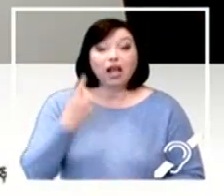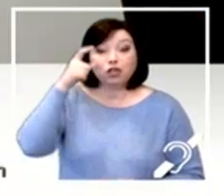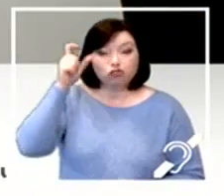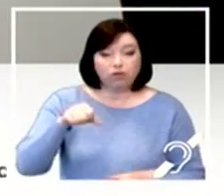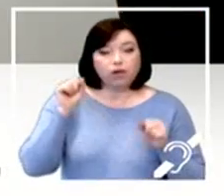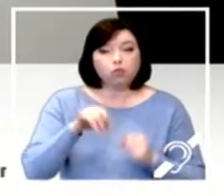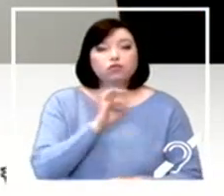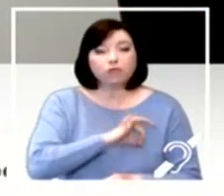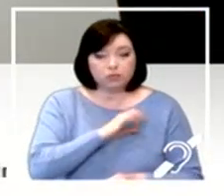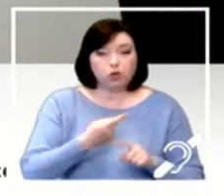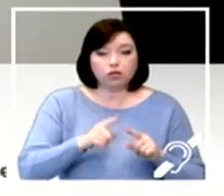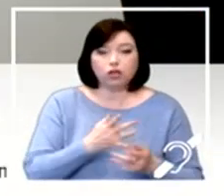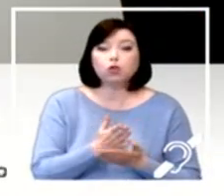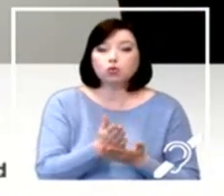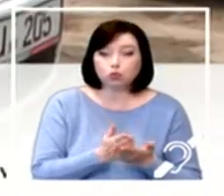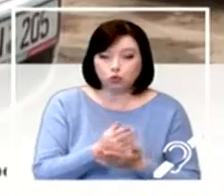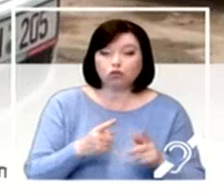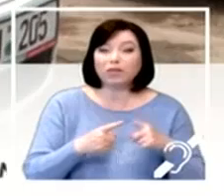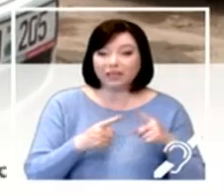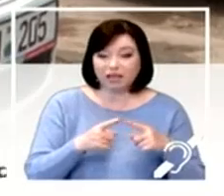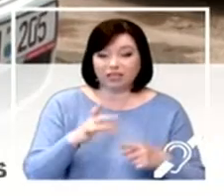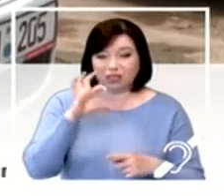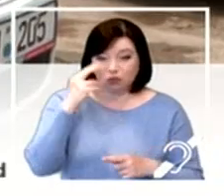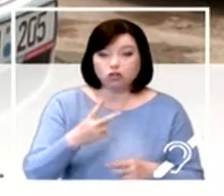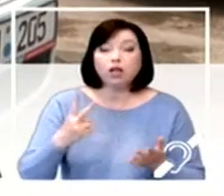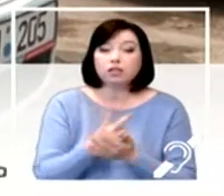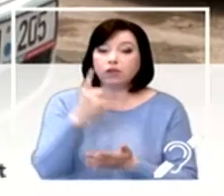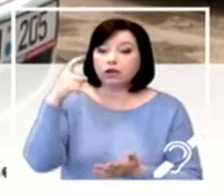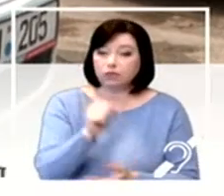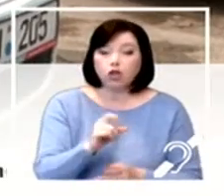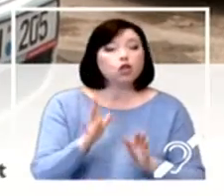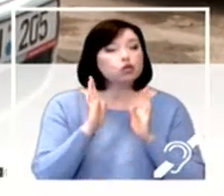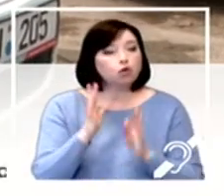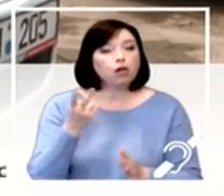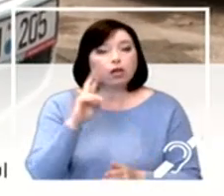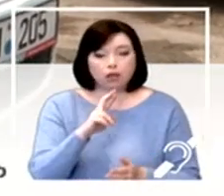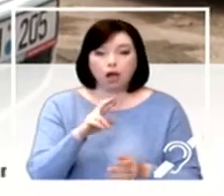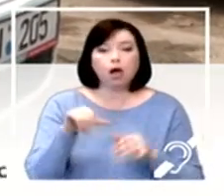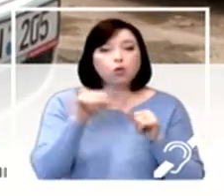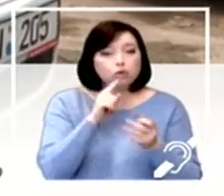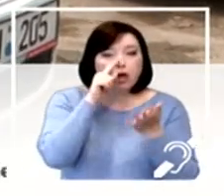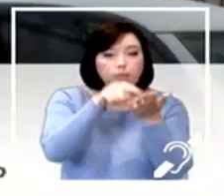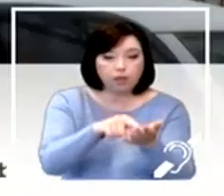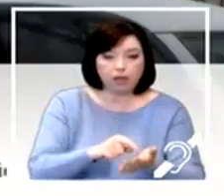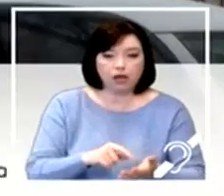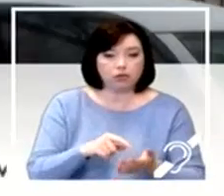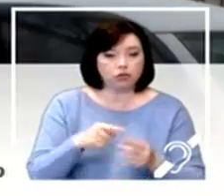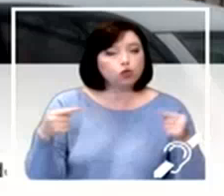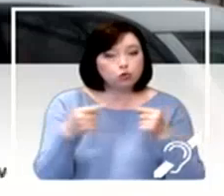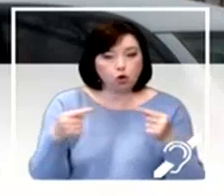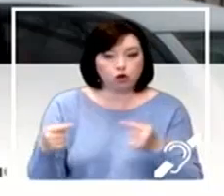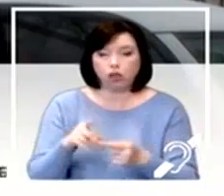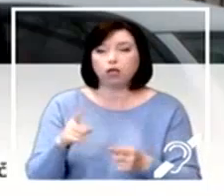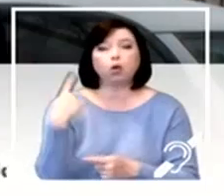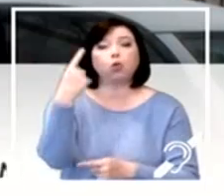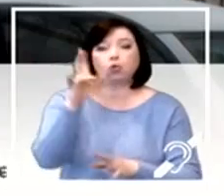persoană poate beneficia de serviciile unui taxi social de două ori pe săptămână și doar pentru a ajunge la anumite instituții. Pot merge